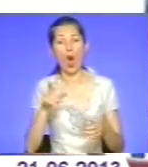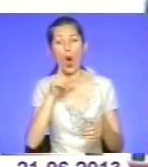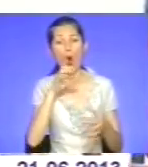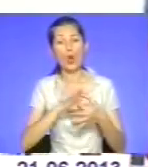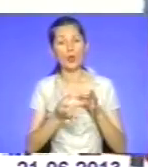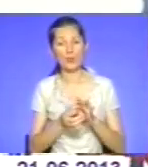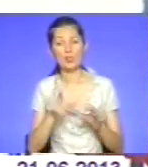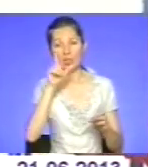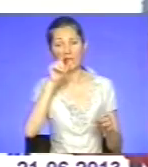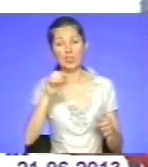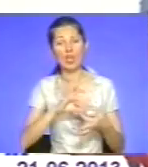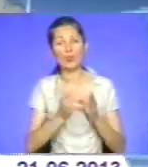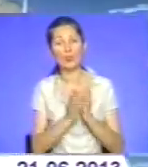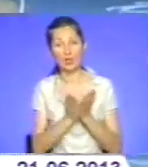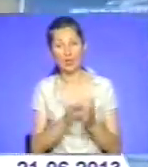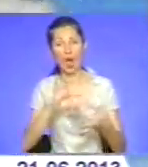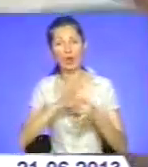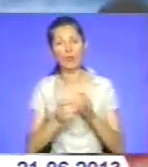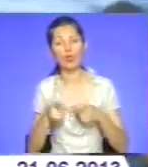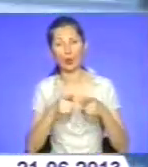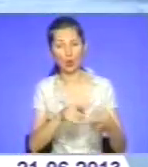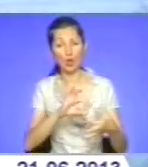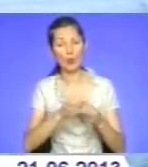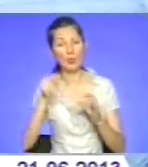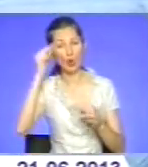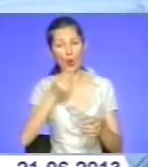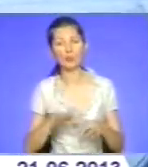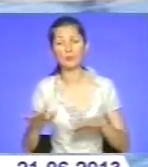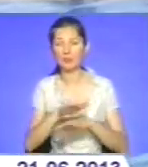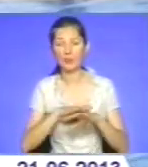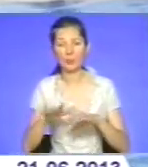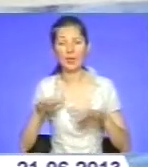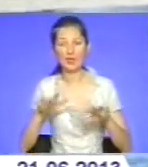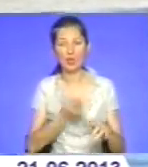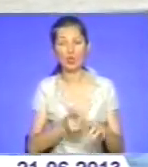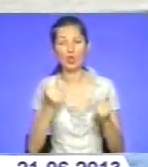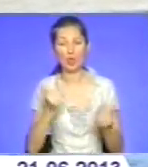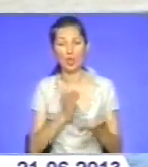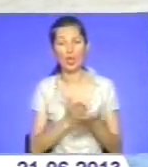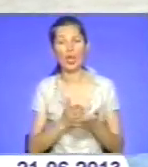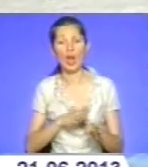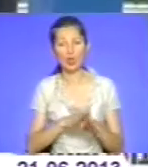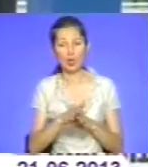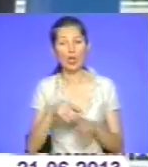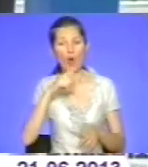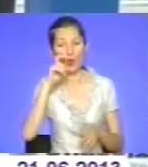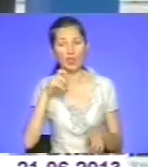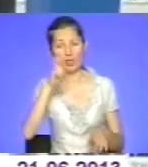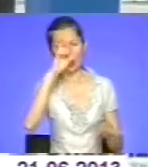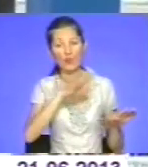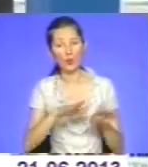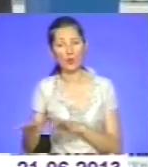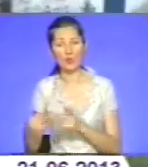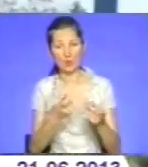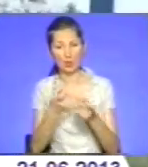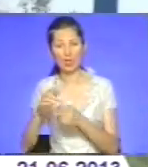олімпійський куточок, а також олімпійський урок – це лише наймасовіші заходи, що нині реалізуються в Україні на державному рівні. Залучення дітей до